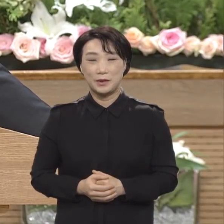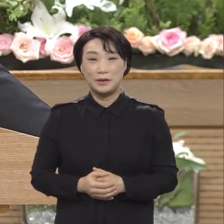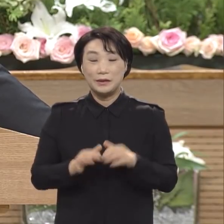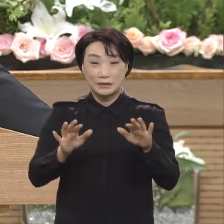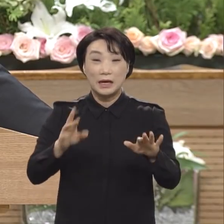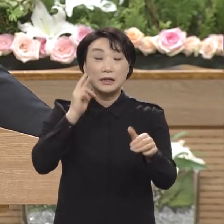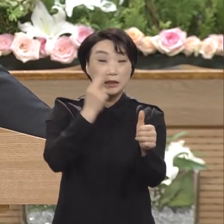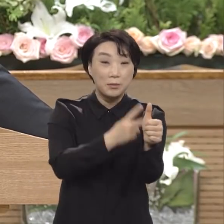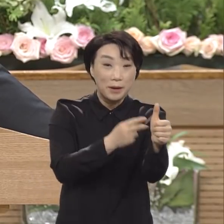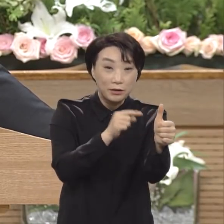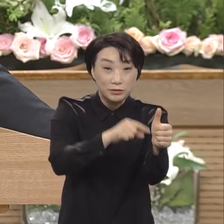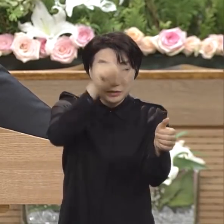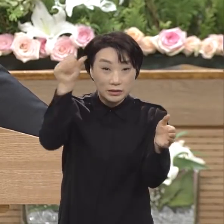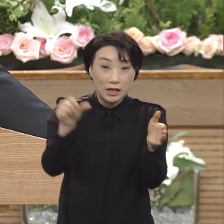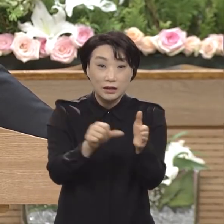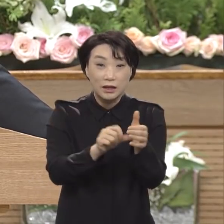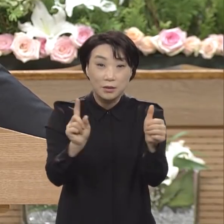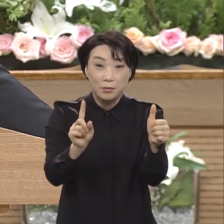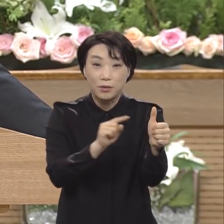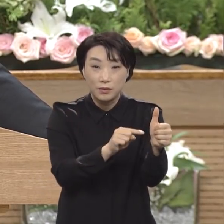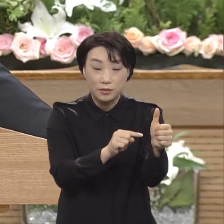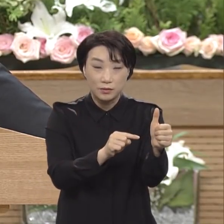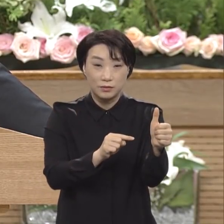사도 바울의 생애는